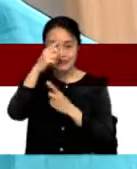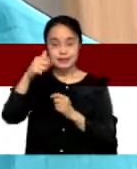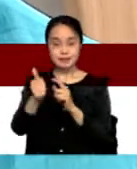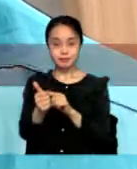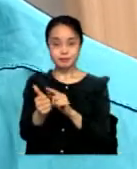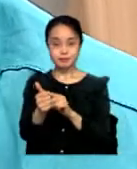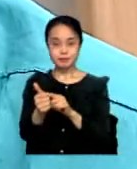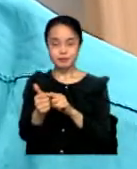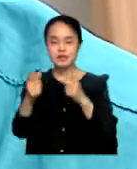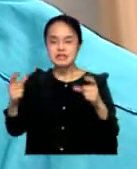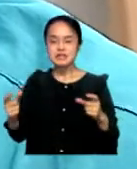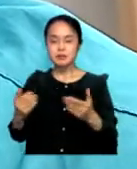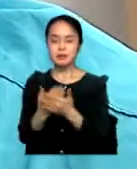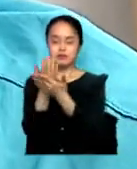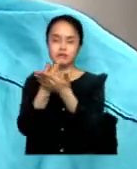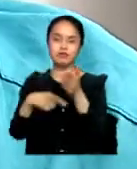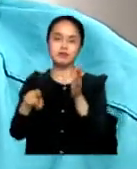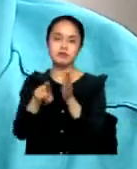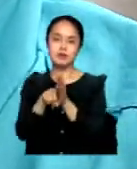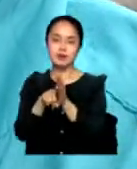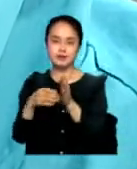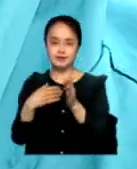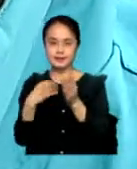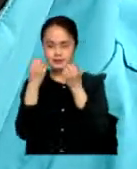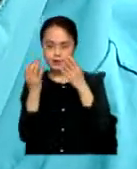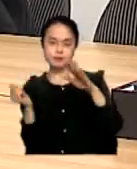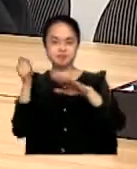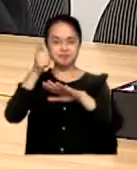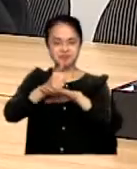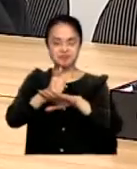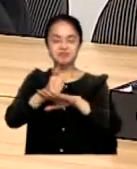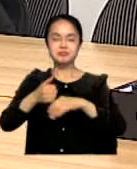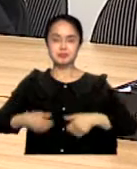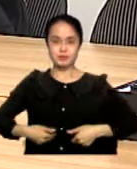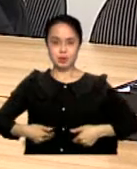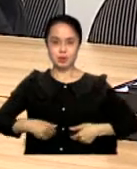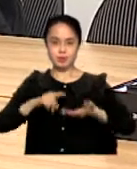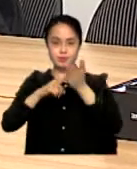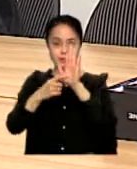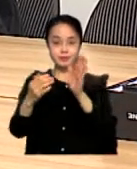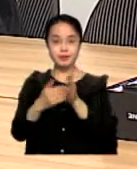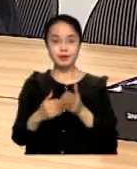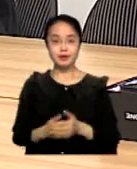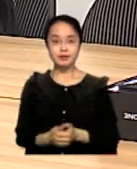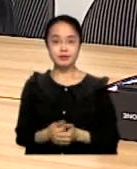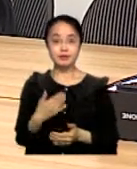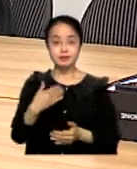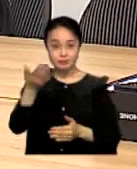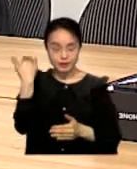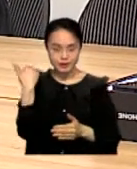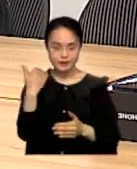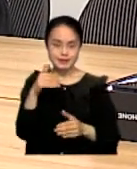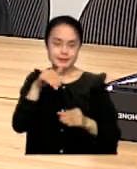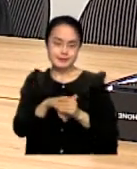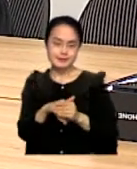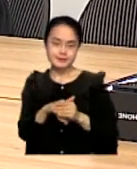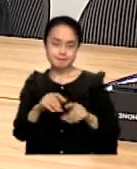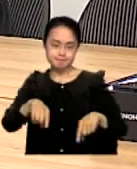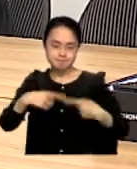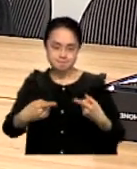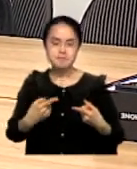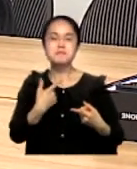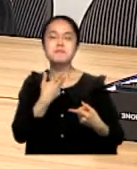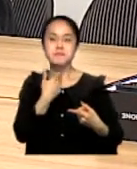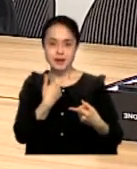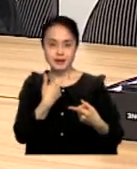발전을 위해선 세 인물이 필요한 시점 이라고 강조합니다 지난 바로 성공하면 치러 같기 때문에 조금 효율적으로 치르려고 하고 또